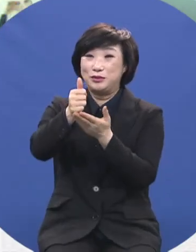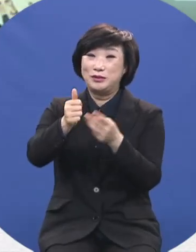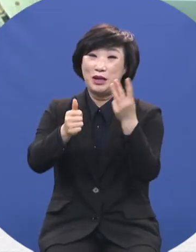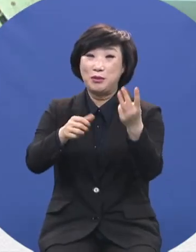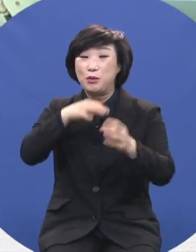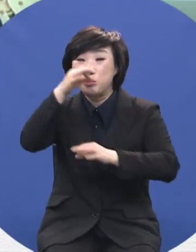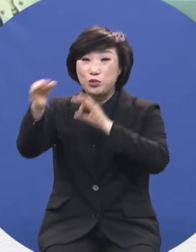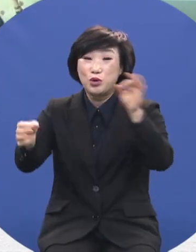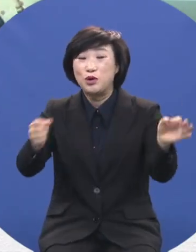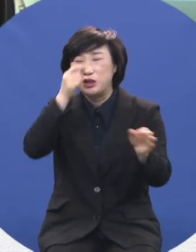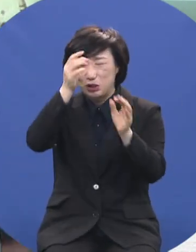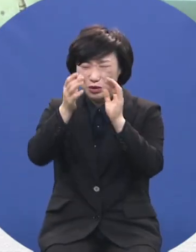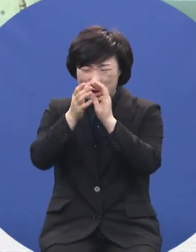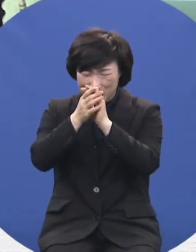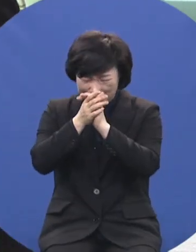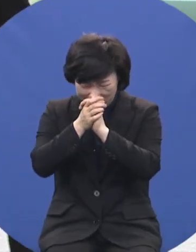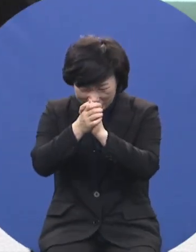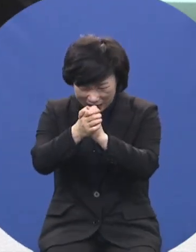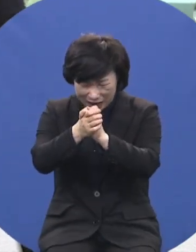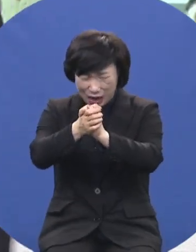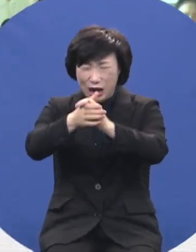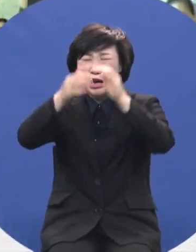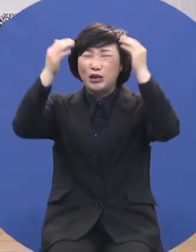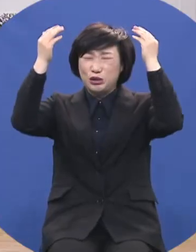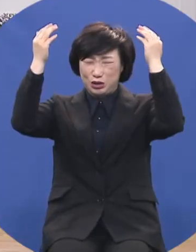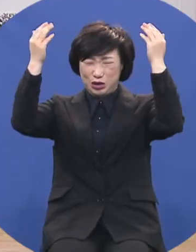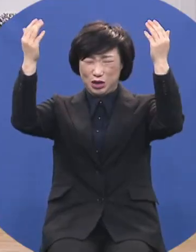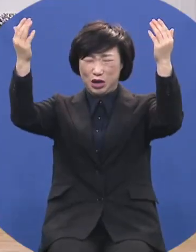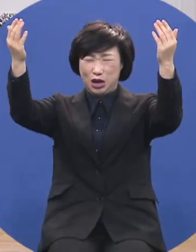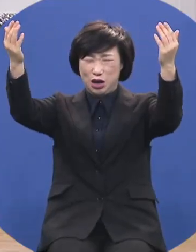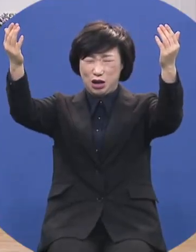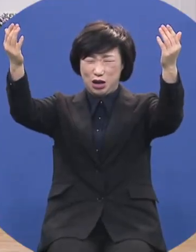삼창하고 기도하십니다. 주여.